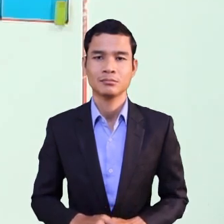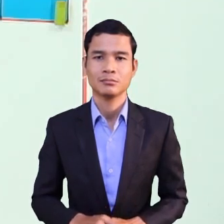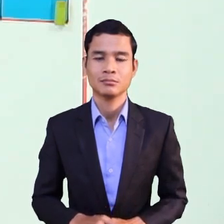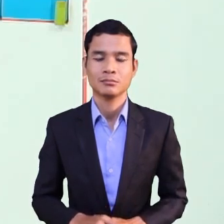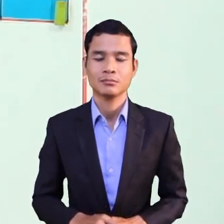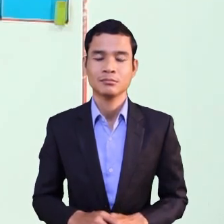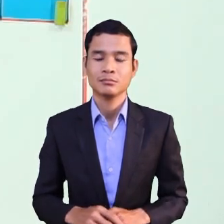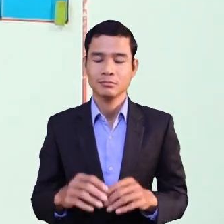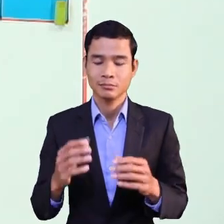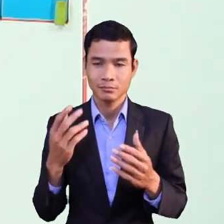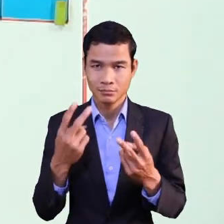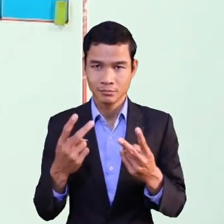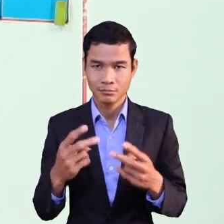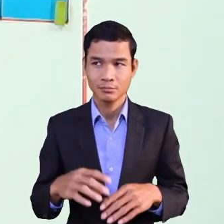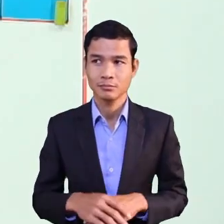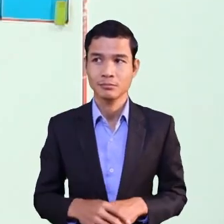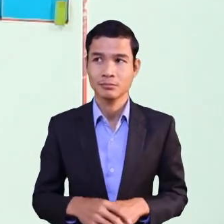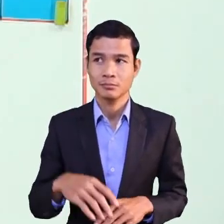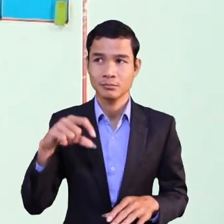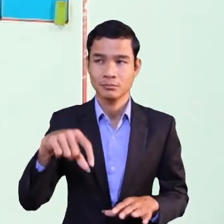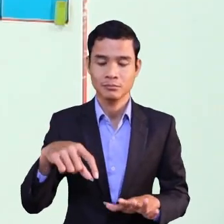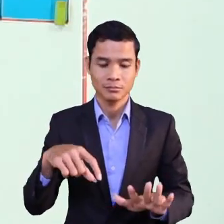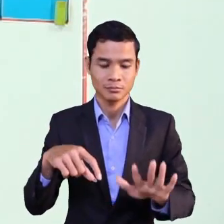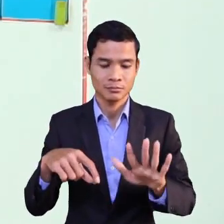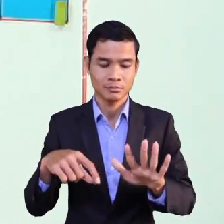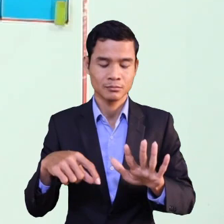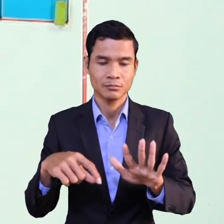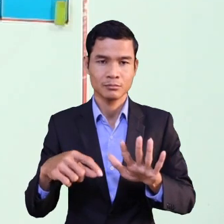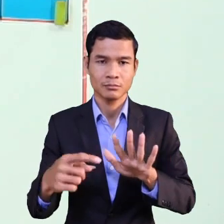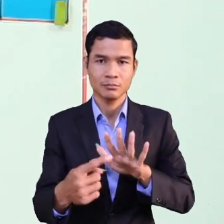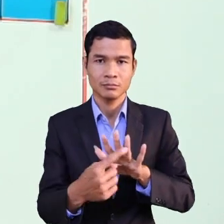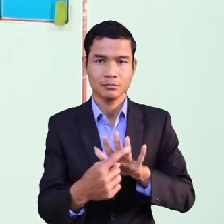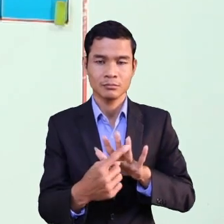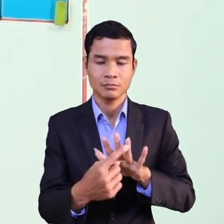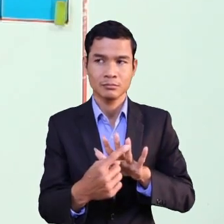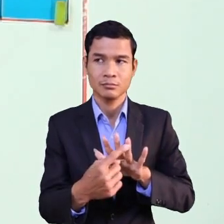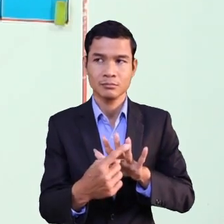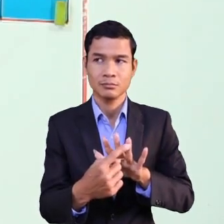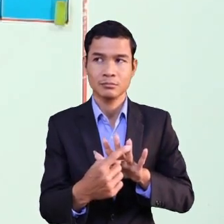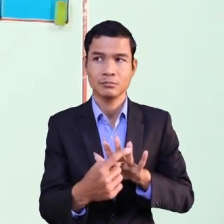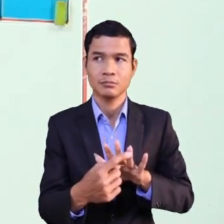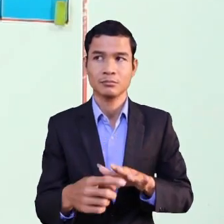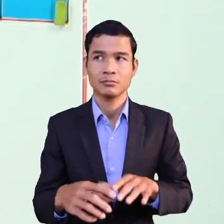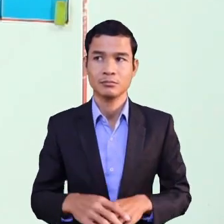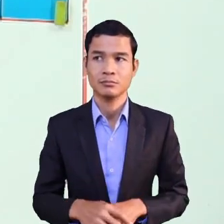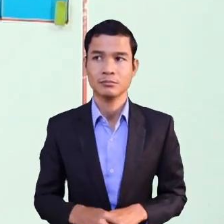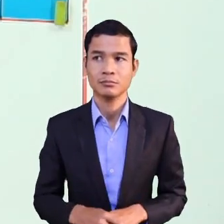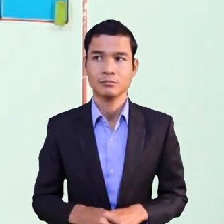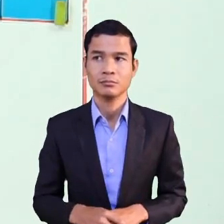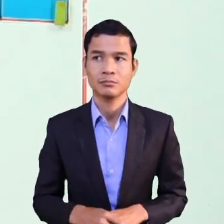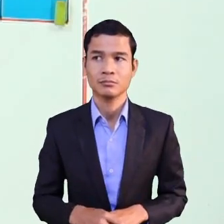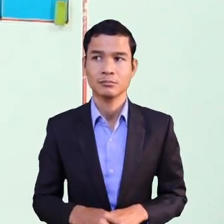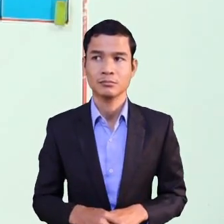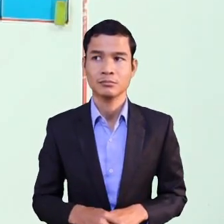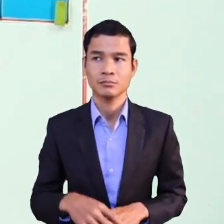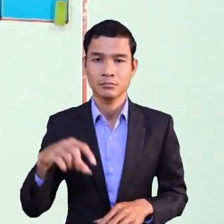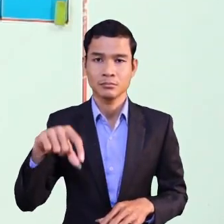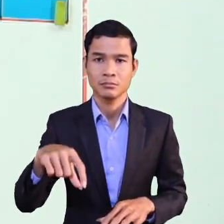ផ្ទៀងផ្ទាត់កអកោ